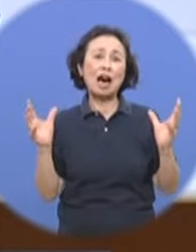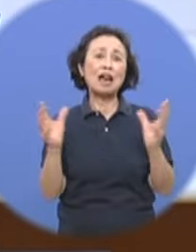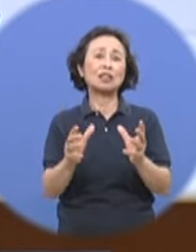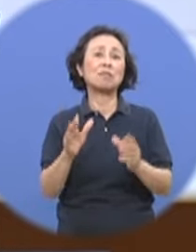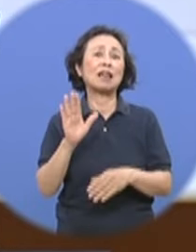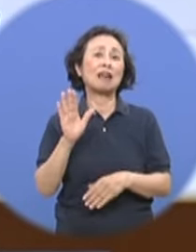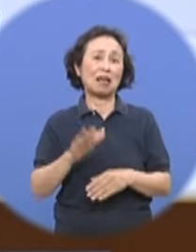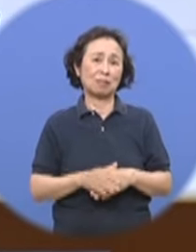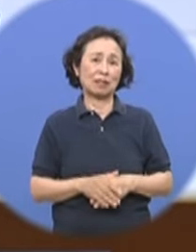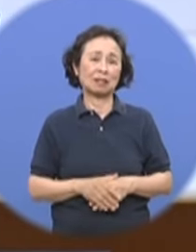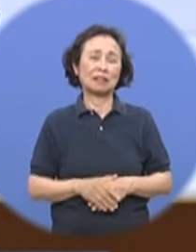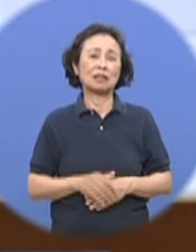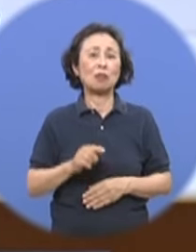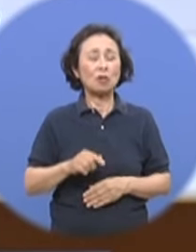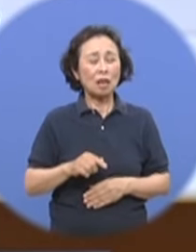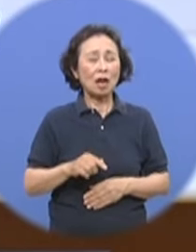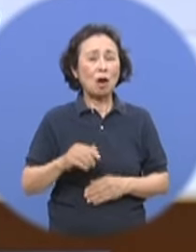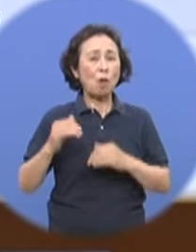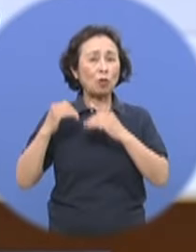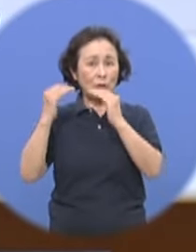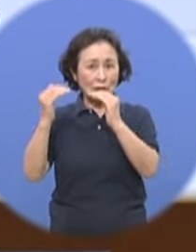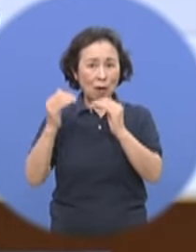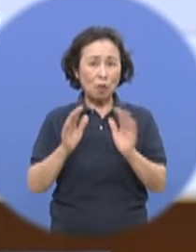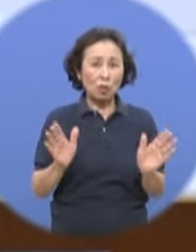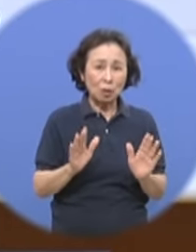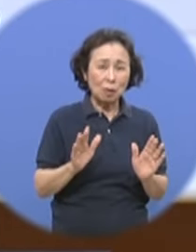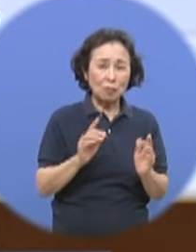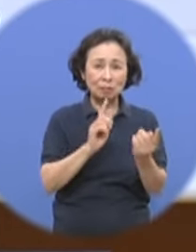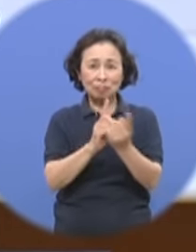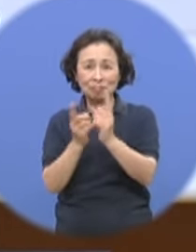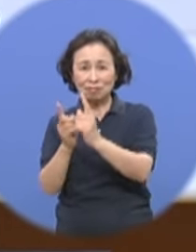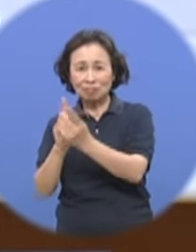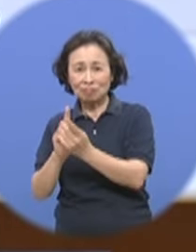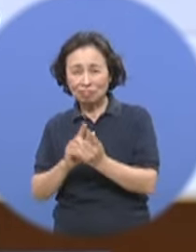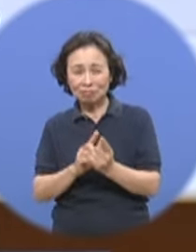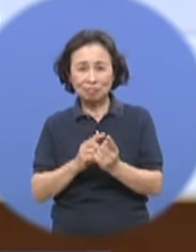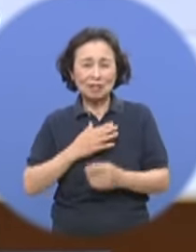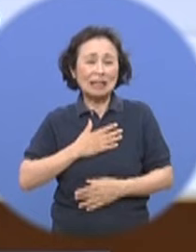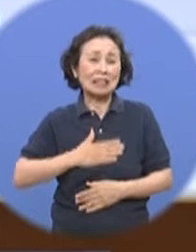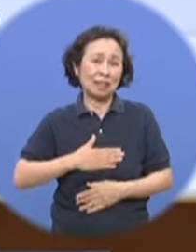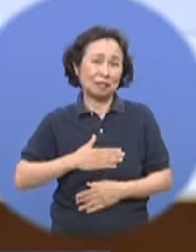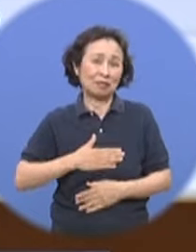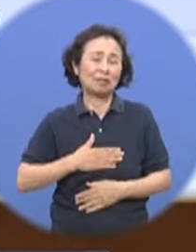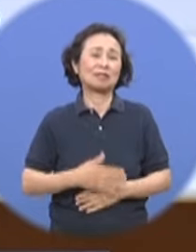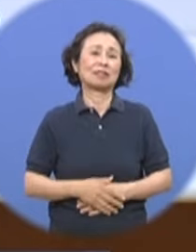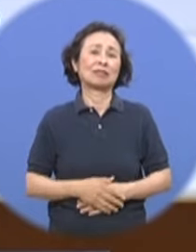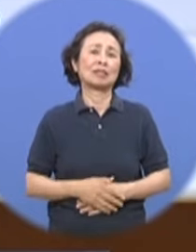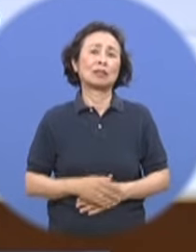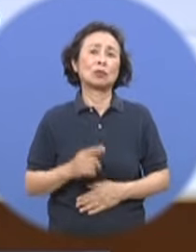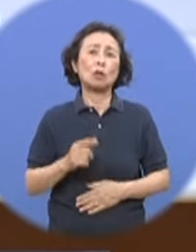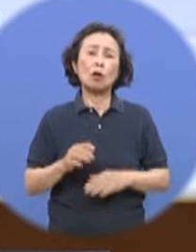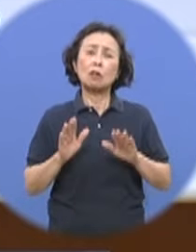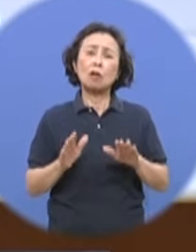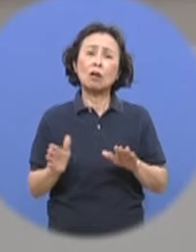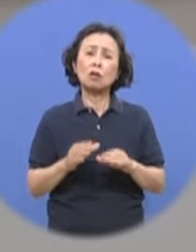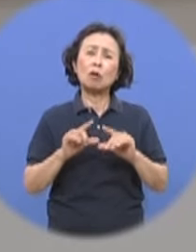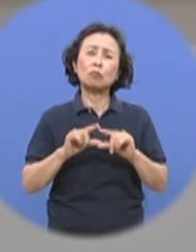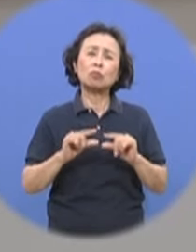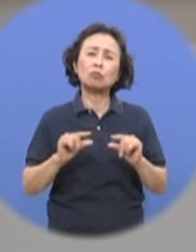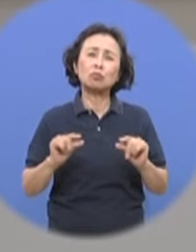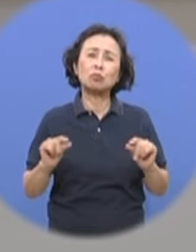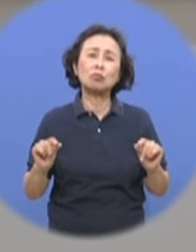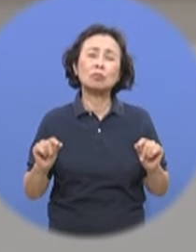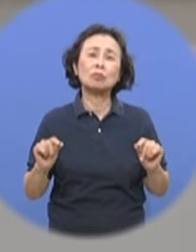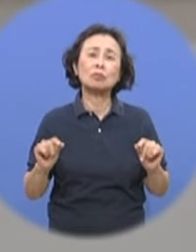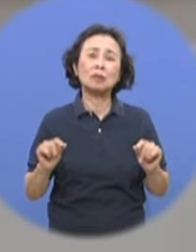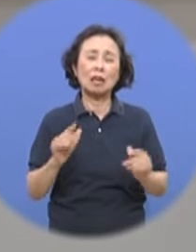そこで、みんなが大人も子どもも顔も名前も分かる。それがだんだん薄れてきてます。それ